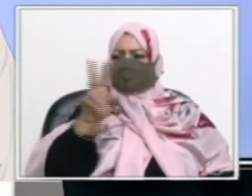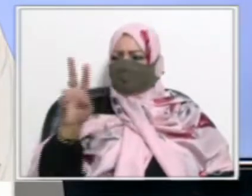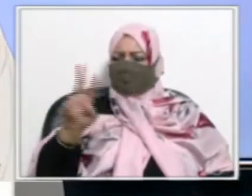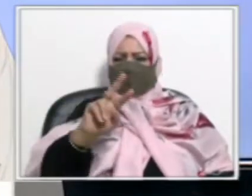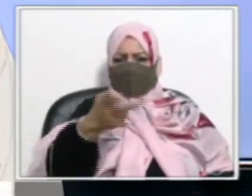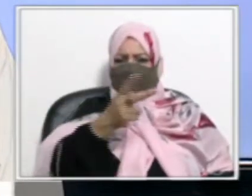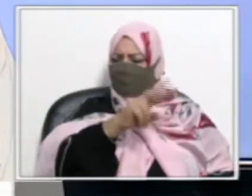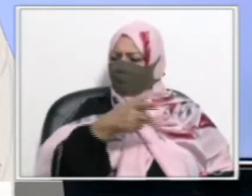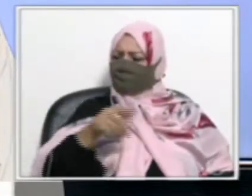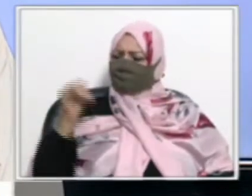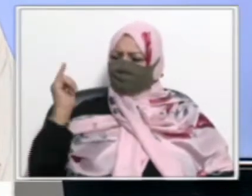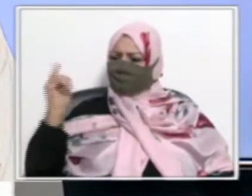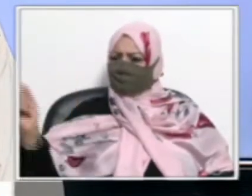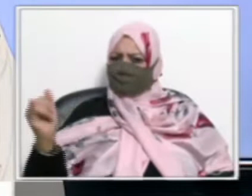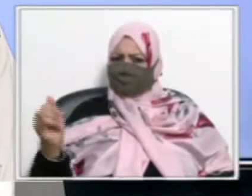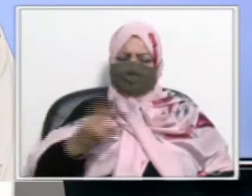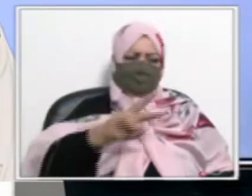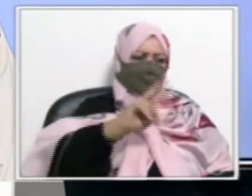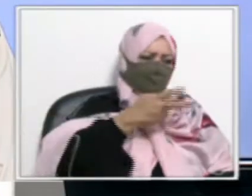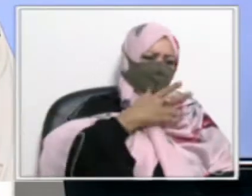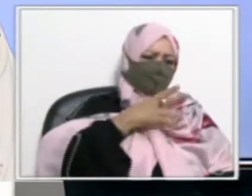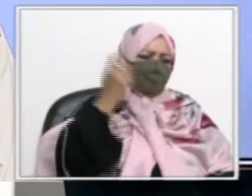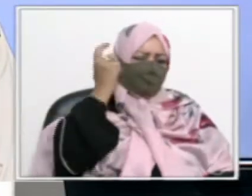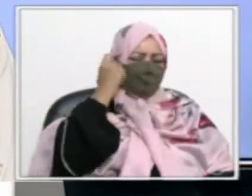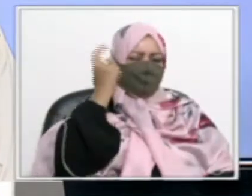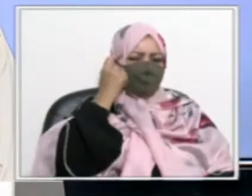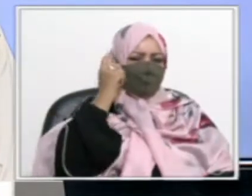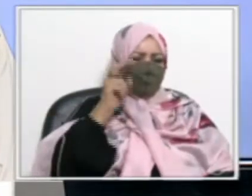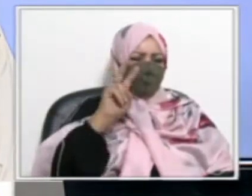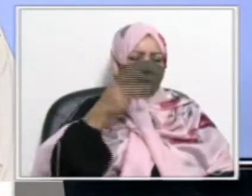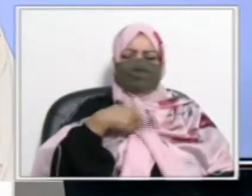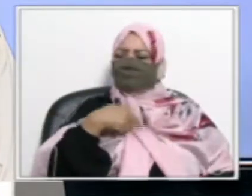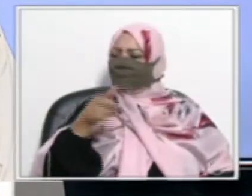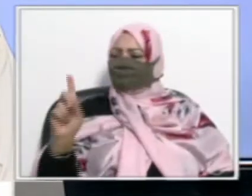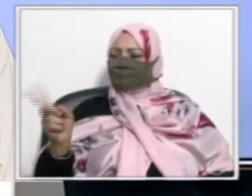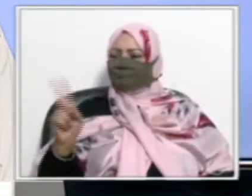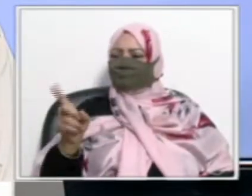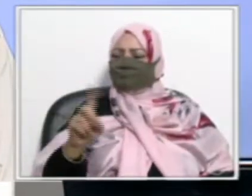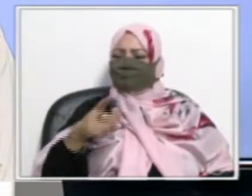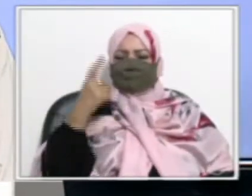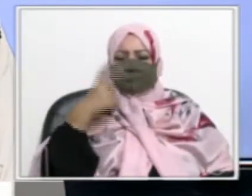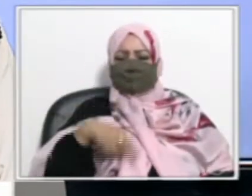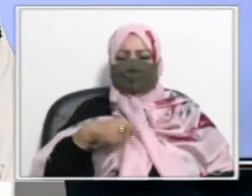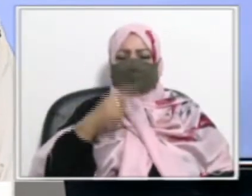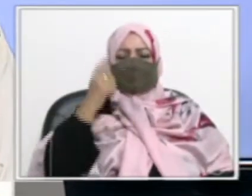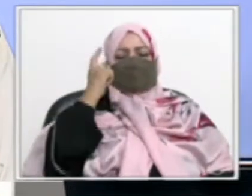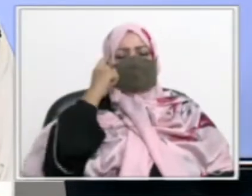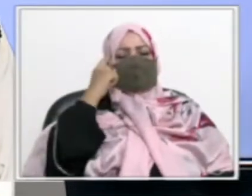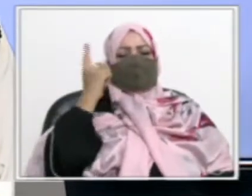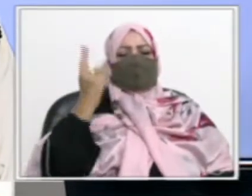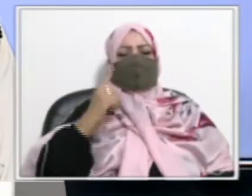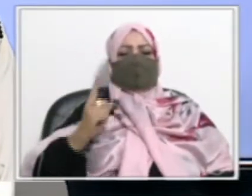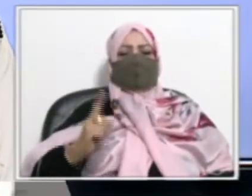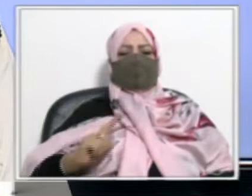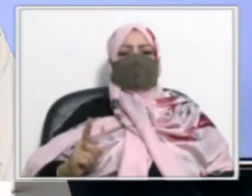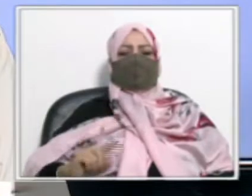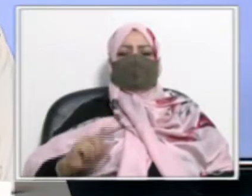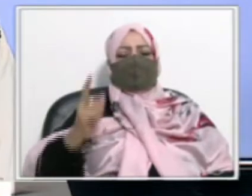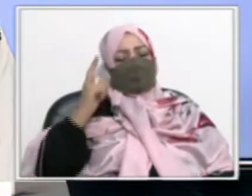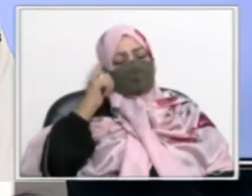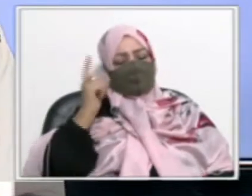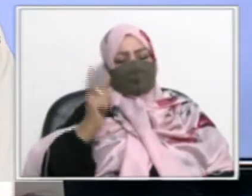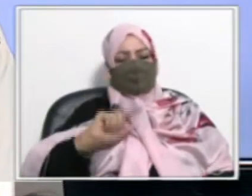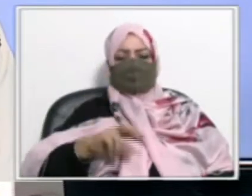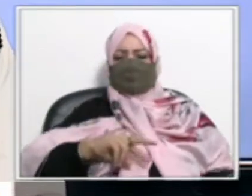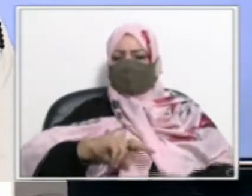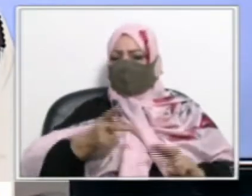لا يجوز وهذا من التلاعب بالدين الذين اتخذوا دينهم لعبا ولهوا. فالعلماء قالوا